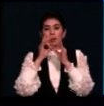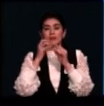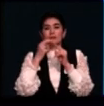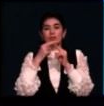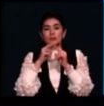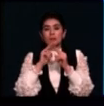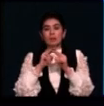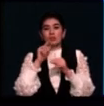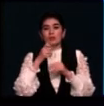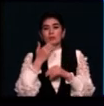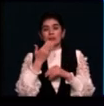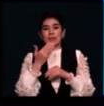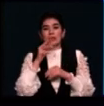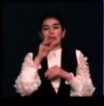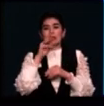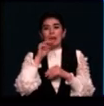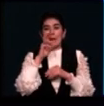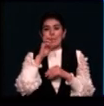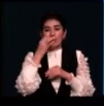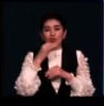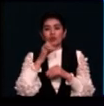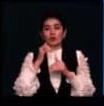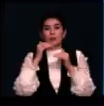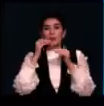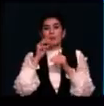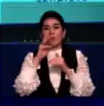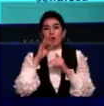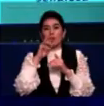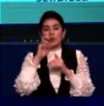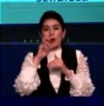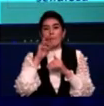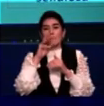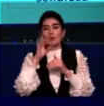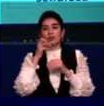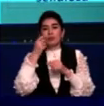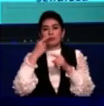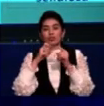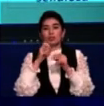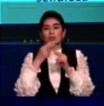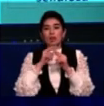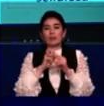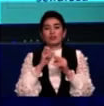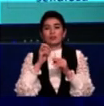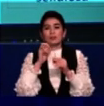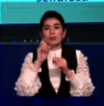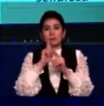moddalar bular tabiiy yuqori molekulyar moddalarni qayta ishlab